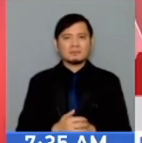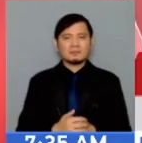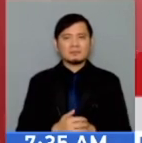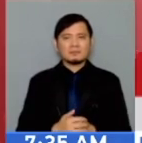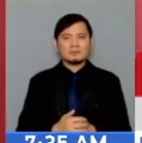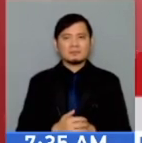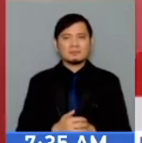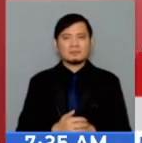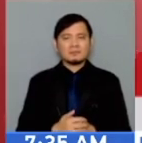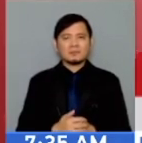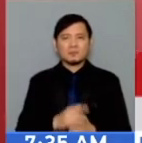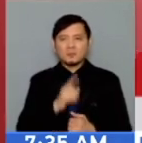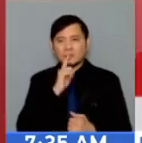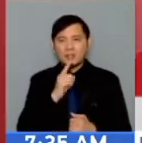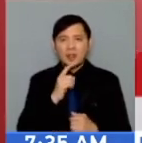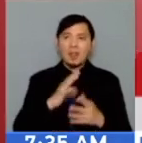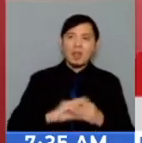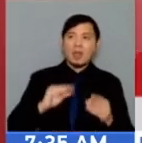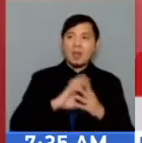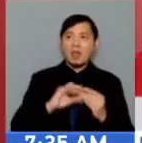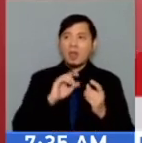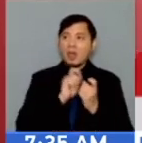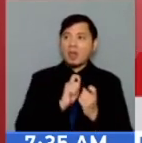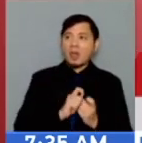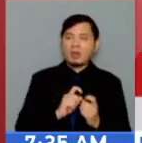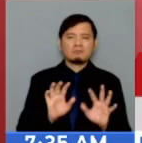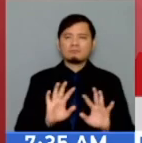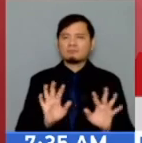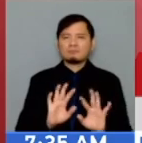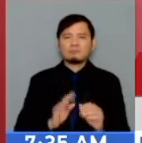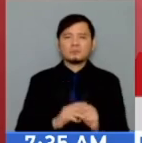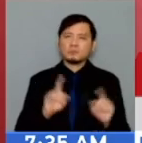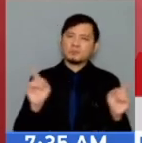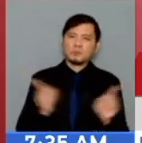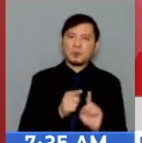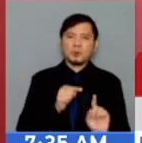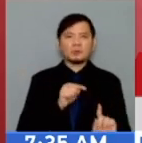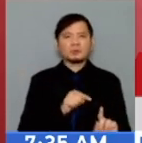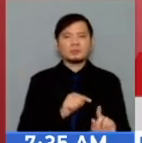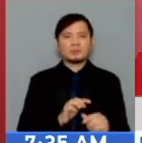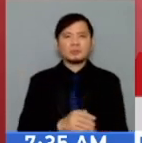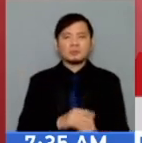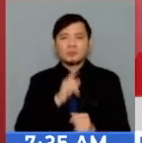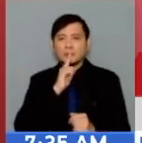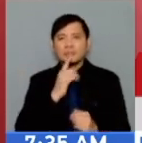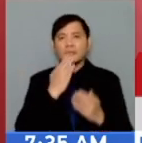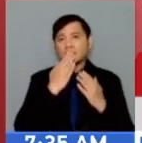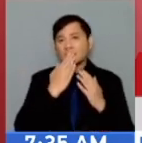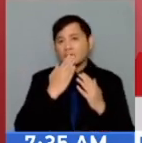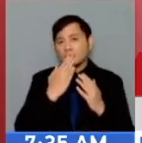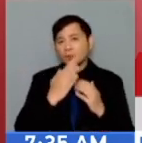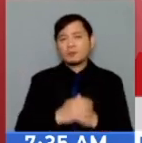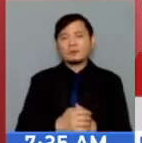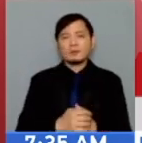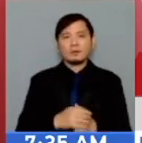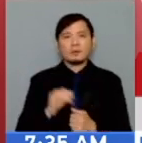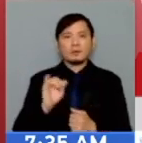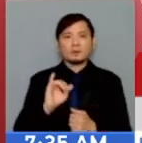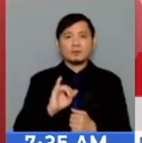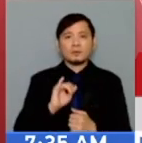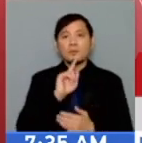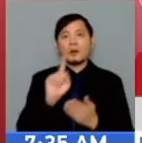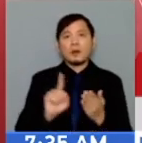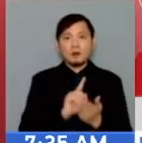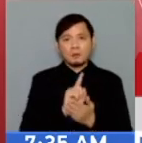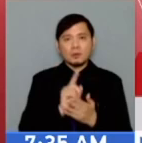madetalye ganun. Mm-hmm. But she called, nagpasalamat, and nagulat ako dahil inabot kami ng halos isang oras sa